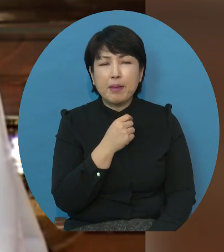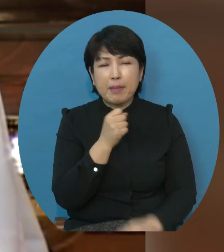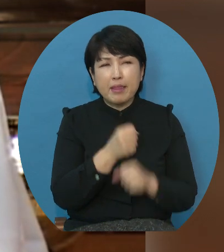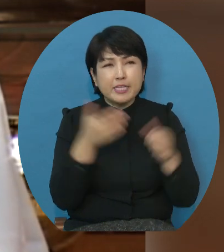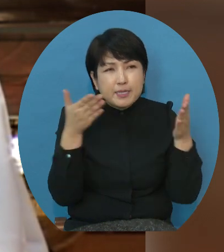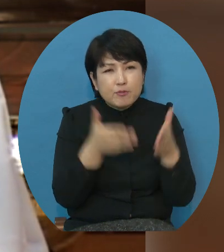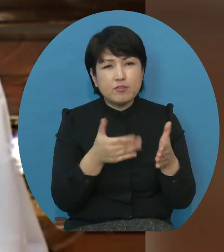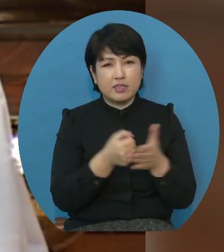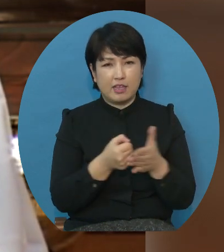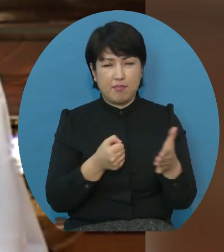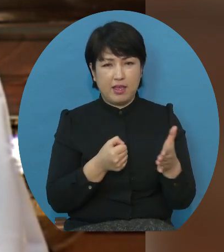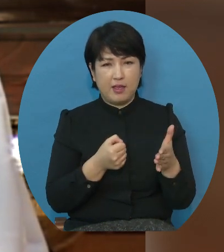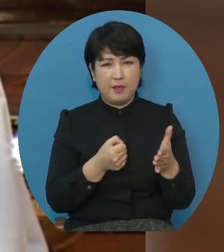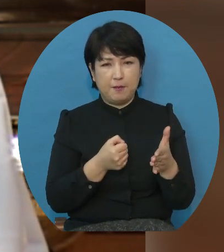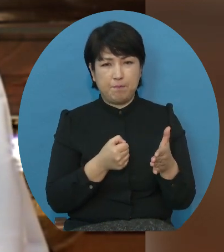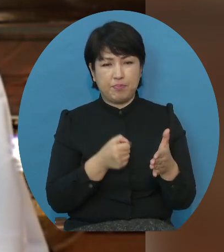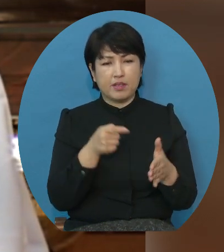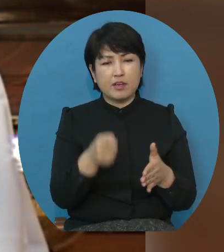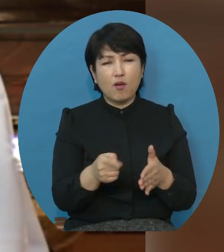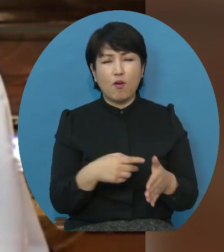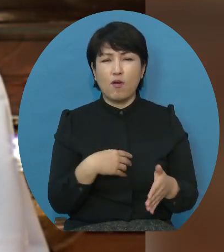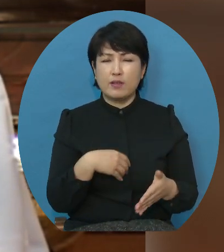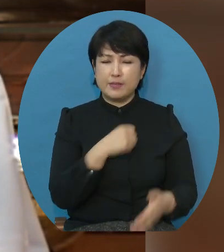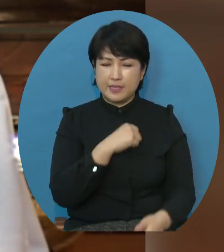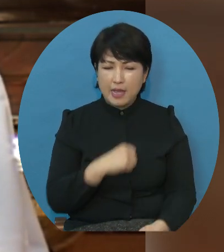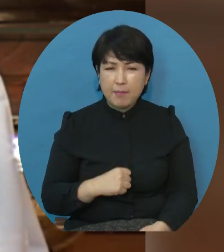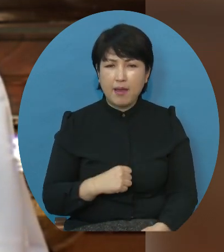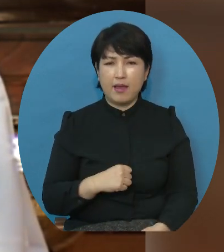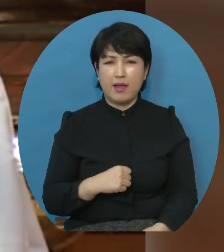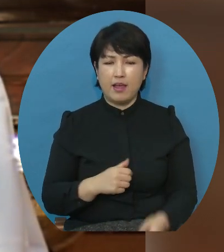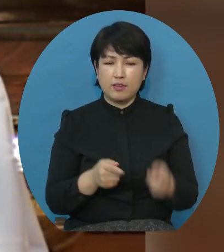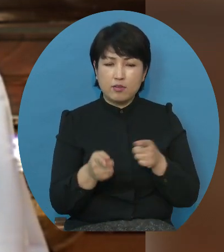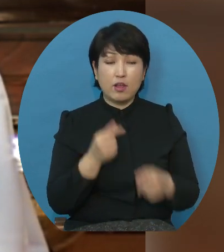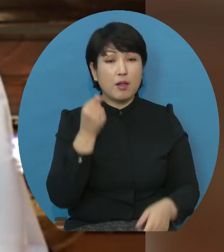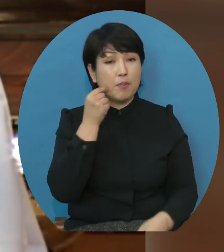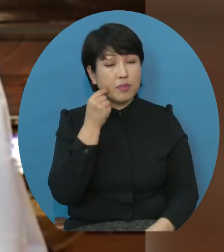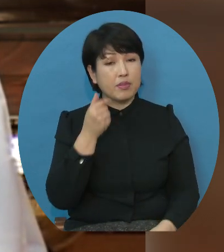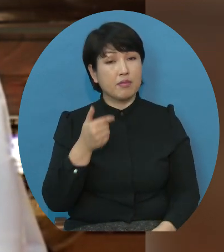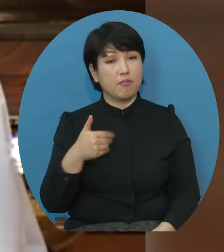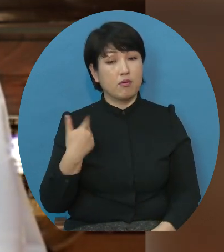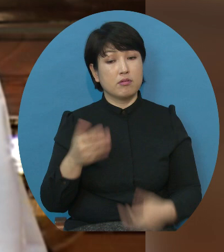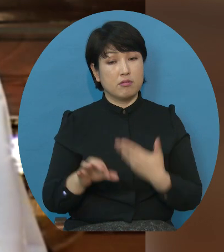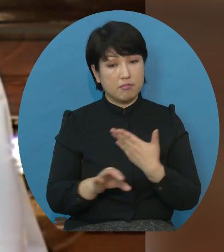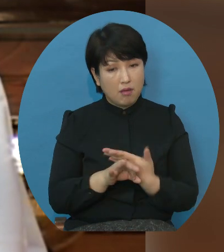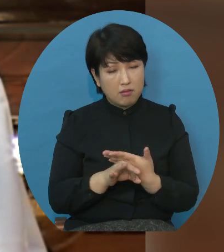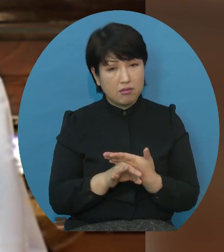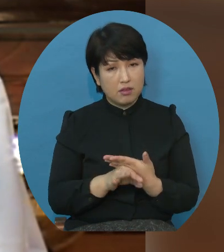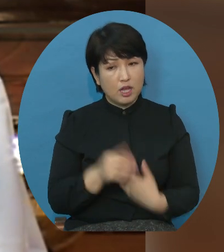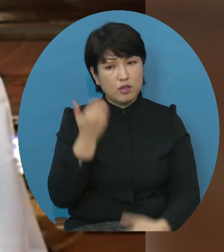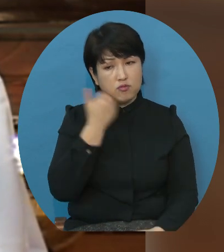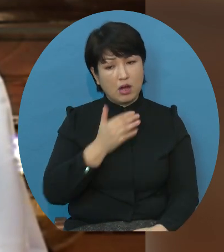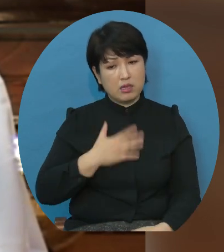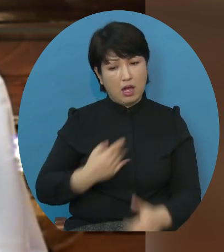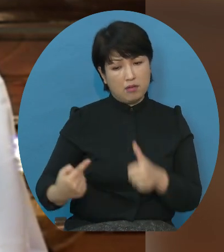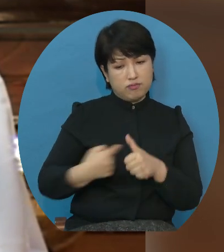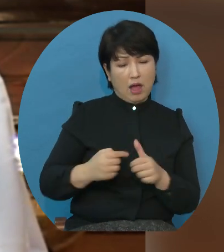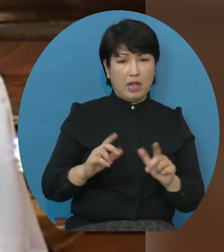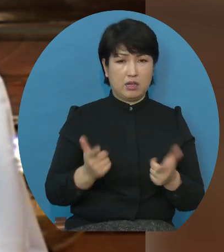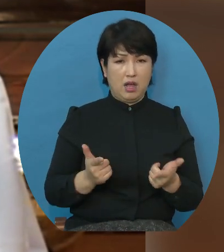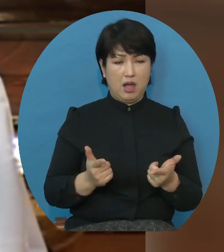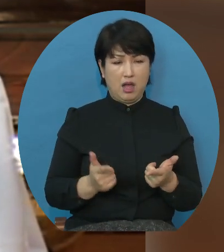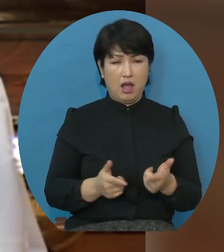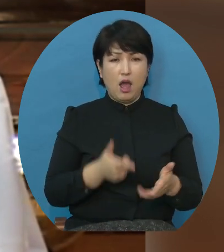맛의 집착을 해서 그것을 절제할 줄 모르면 누가 자기를 해치는 게 아니고 누가